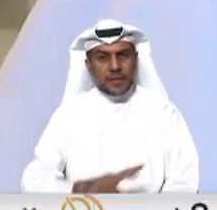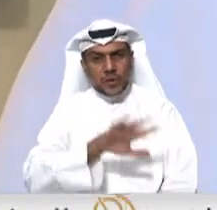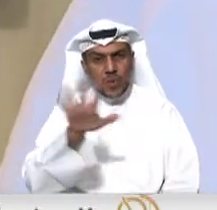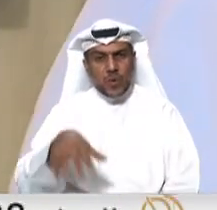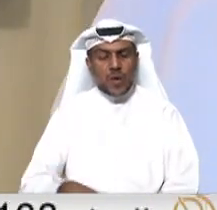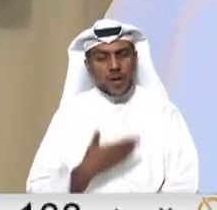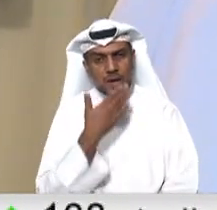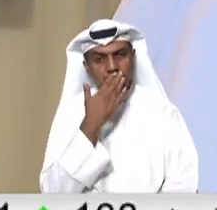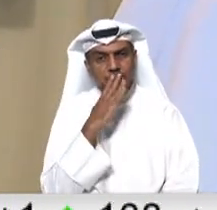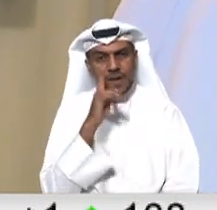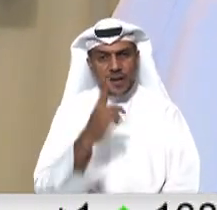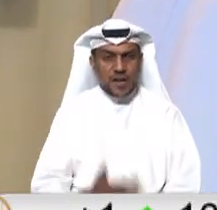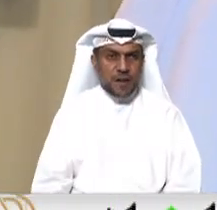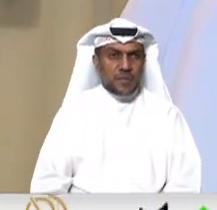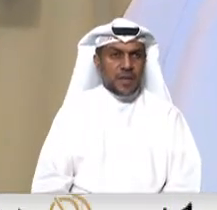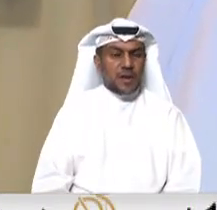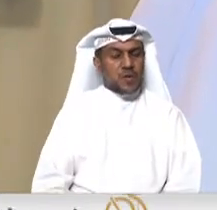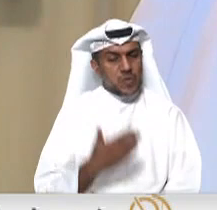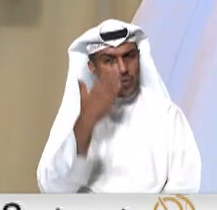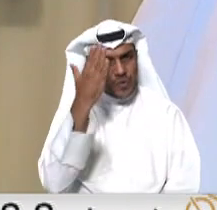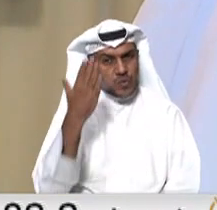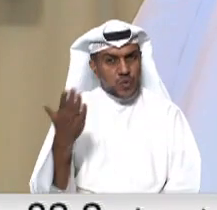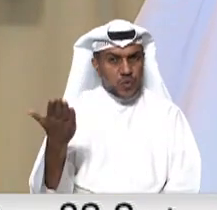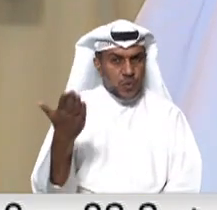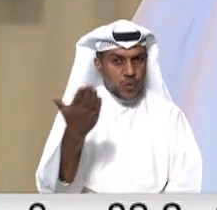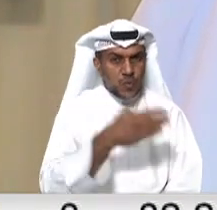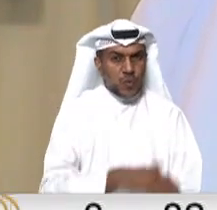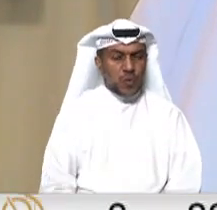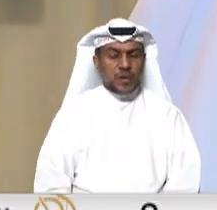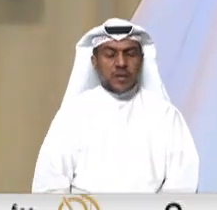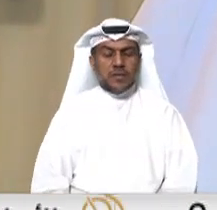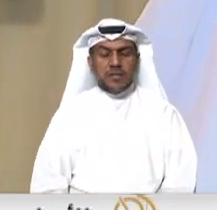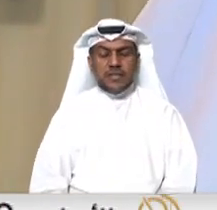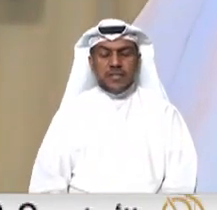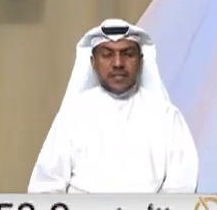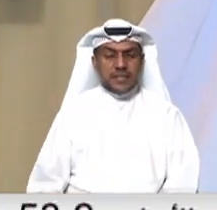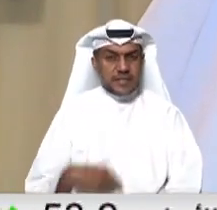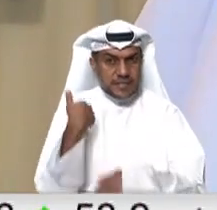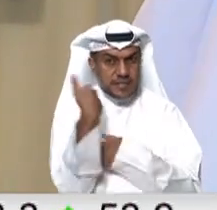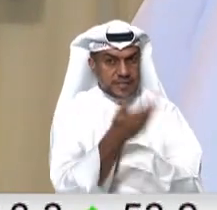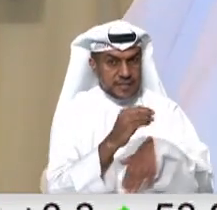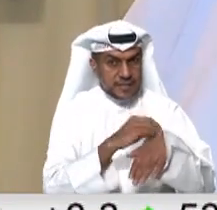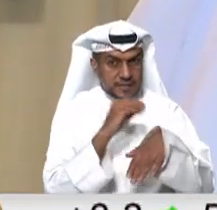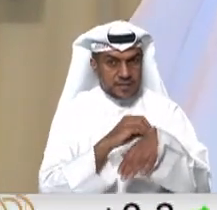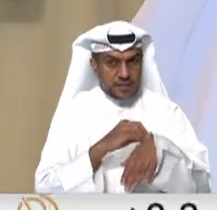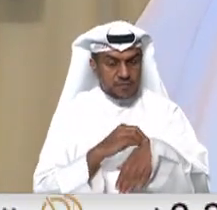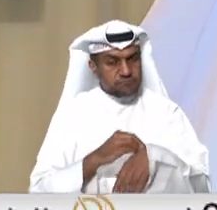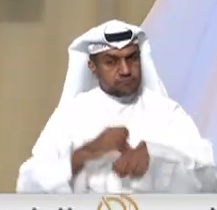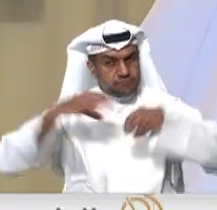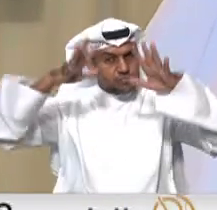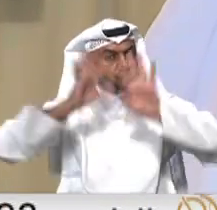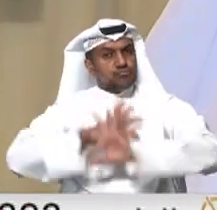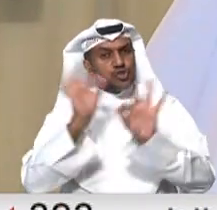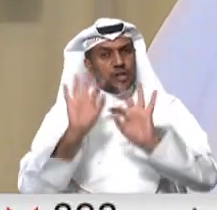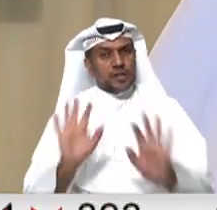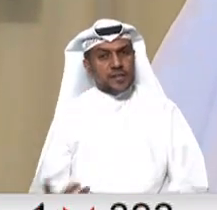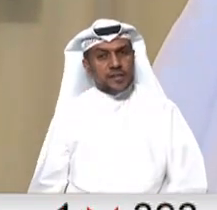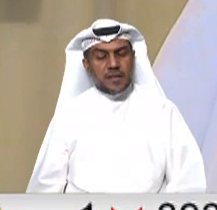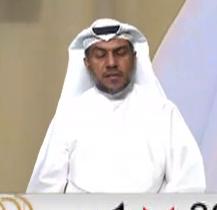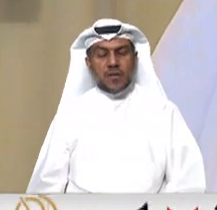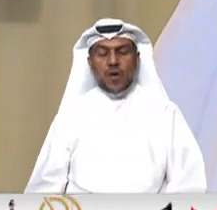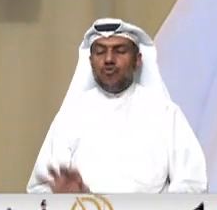ولله الحمد استطعنا أن نوصل التيار إلى 40 مبنى منها، وجاري العمل حاليا على إيصال